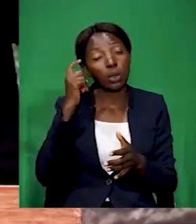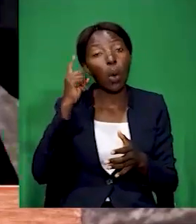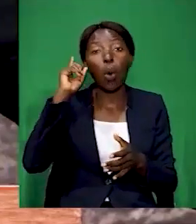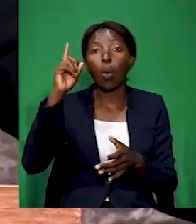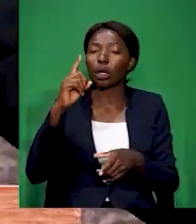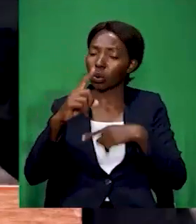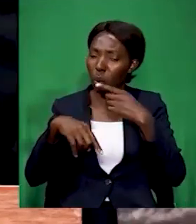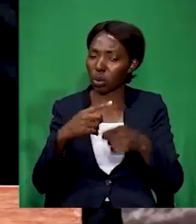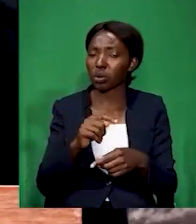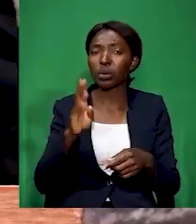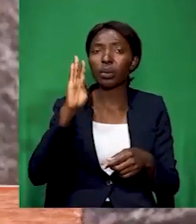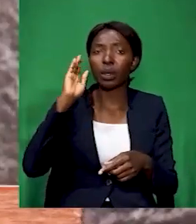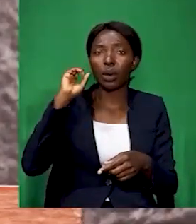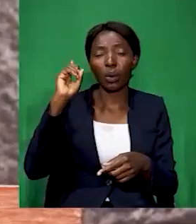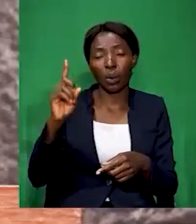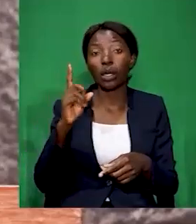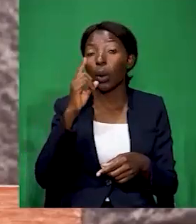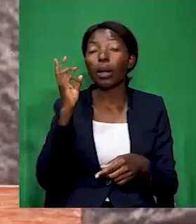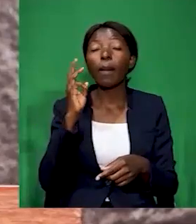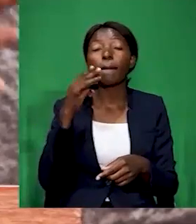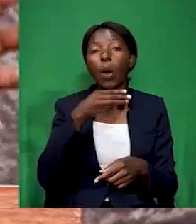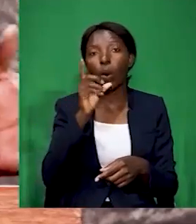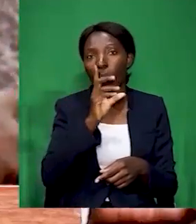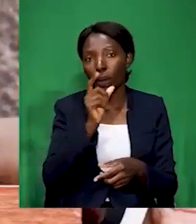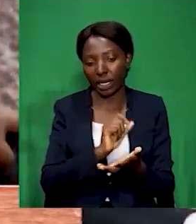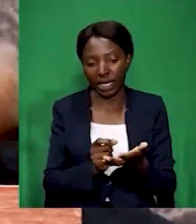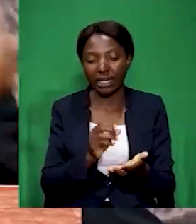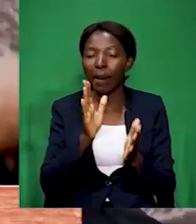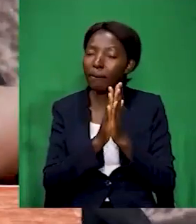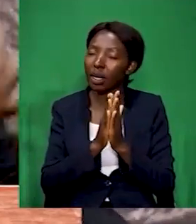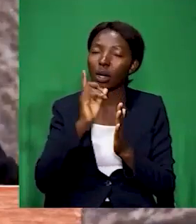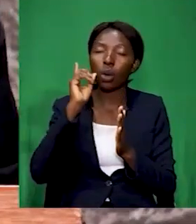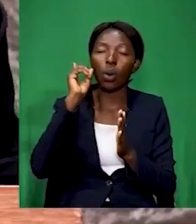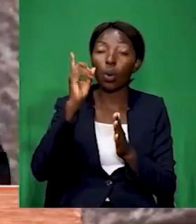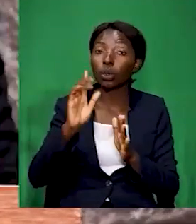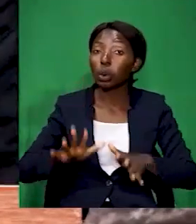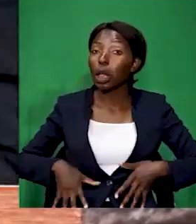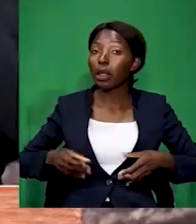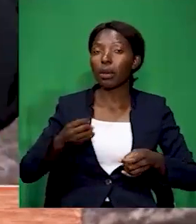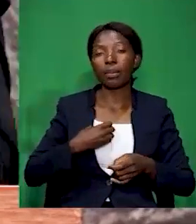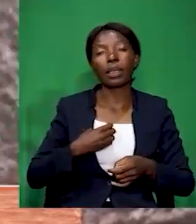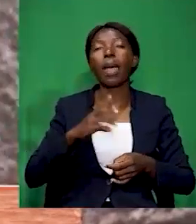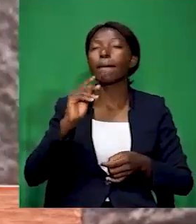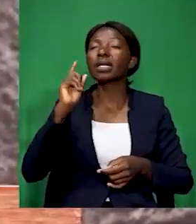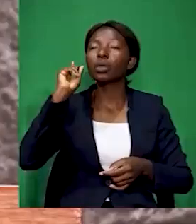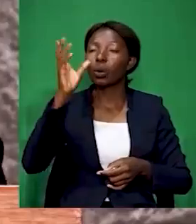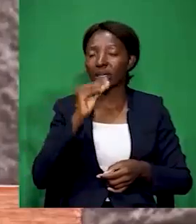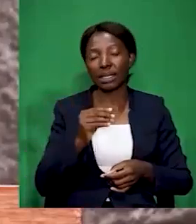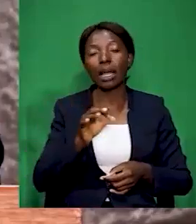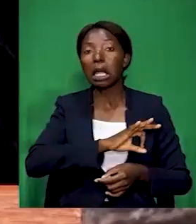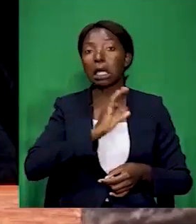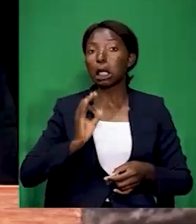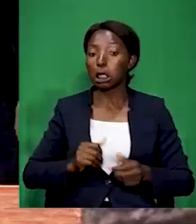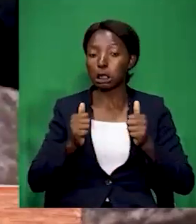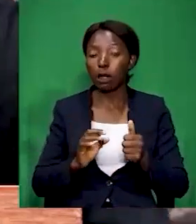God remains God. Pauro achinyora anoti ndakanamata kuti munzwa uri munyama ubviswe. Asi imi makati, my grace